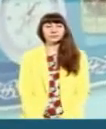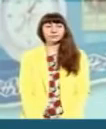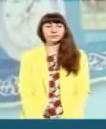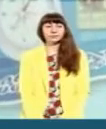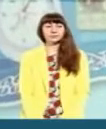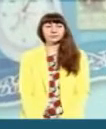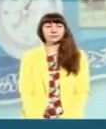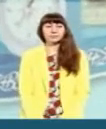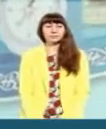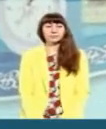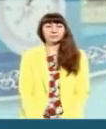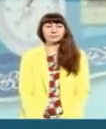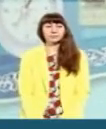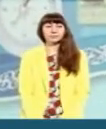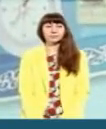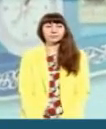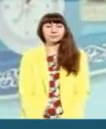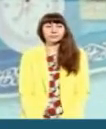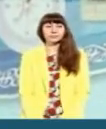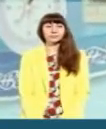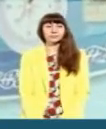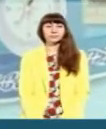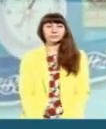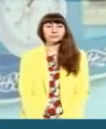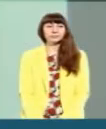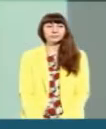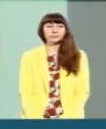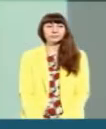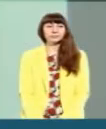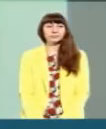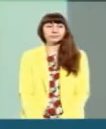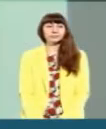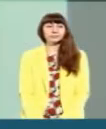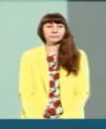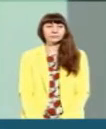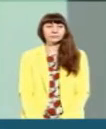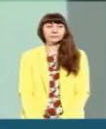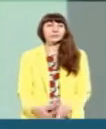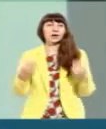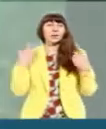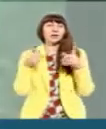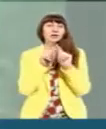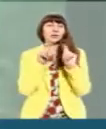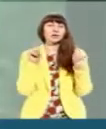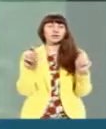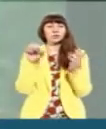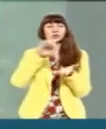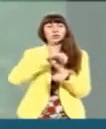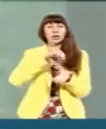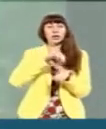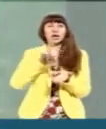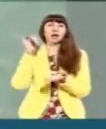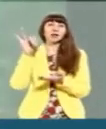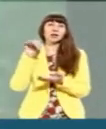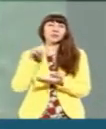Наурызым ауданымыздың Қожа ауылын атын шығара берсін, біздің мақтаныштарымыз болсын. Әлімғазы Ермекбаев бұл мектепте ұзақ жылдар қызмет еткен